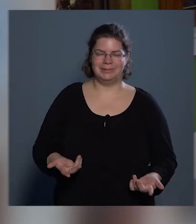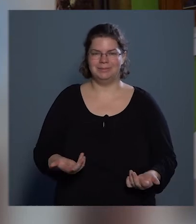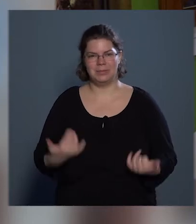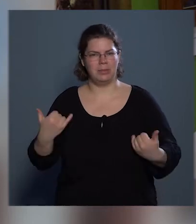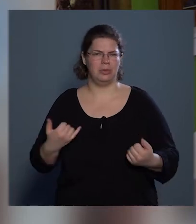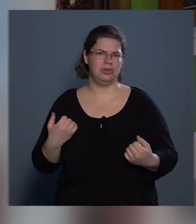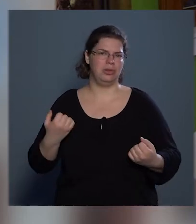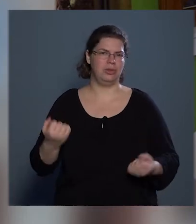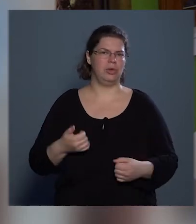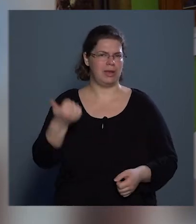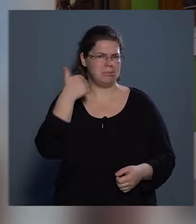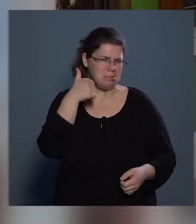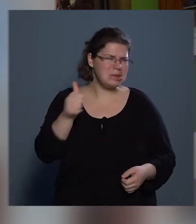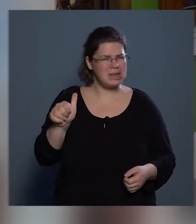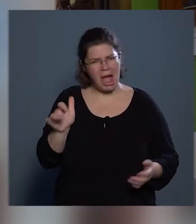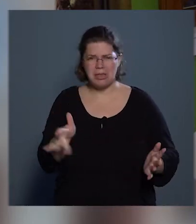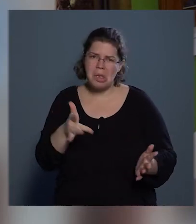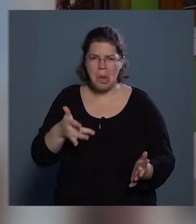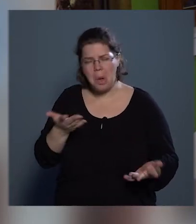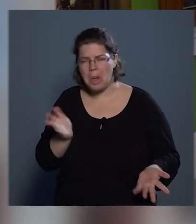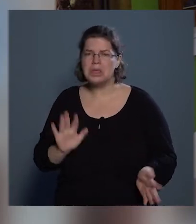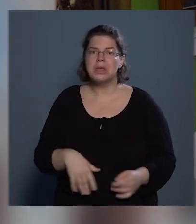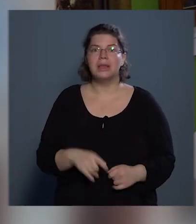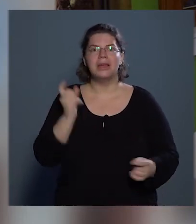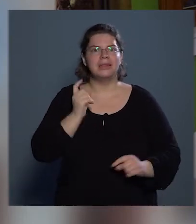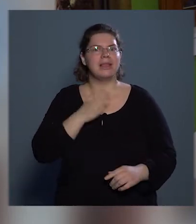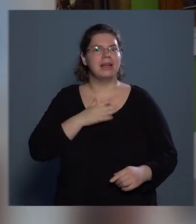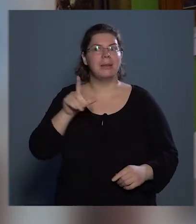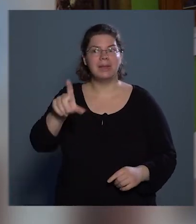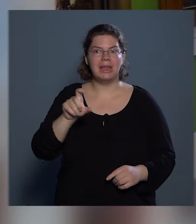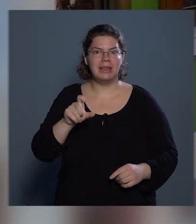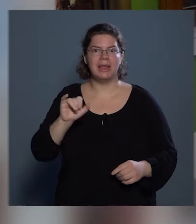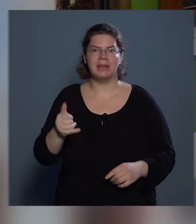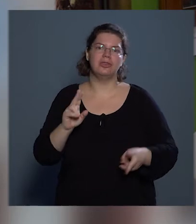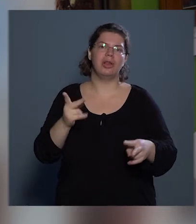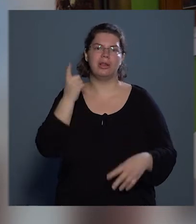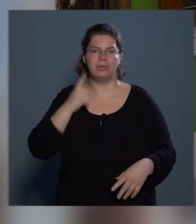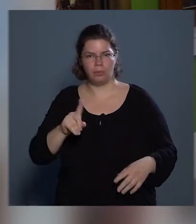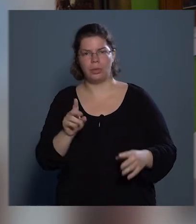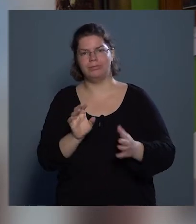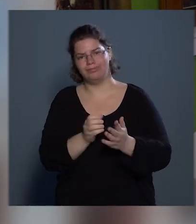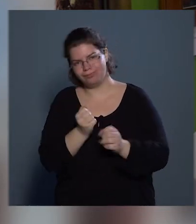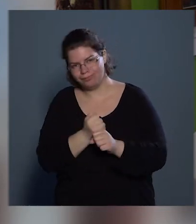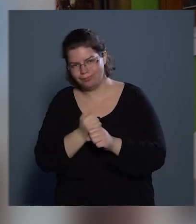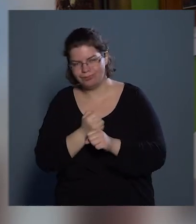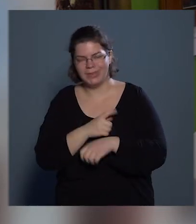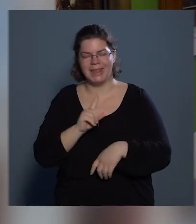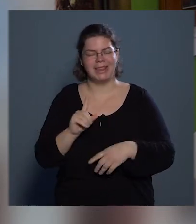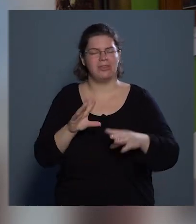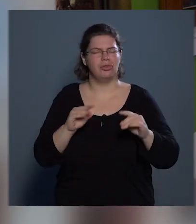durván olyan 100 oldalra sikerült, én szerintem 200-at is össze lehet belőle hozni, és